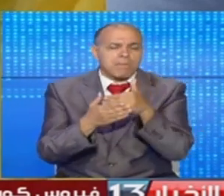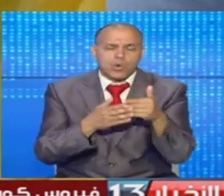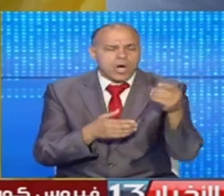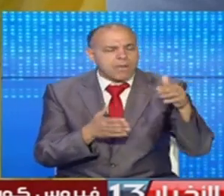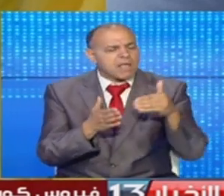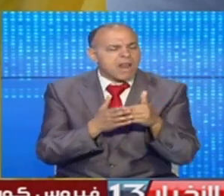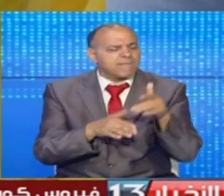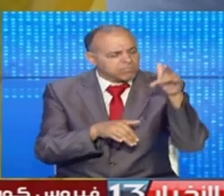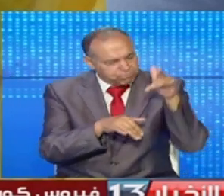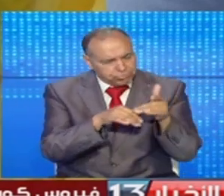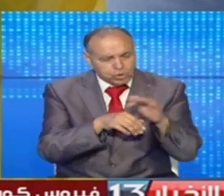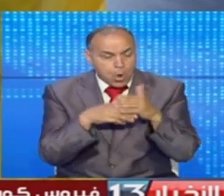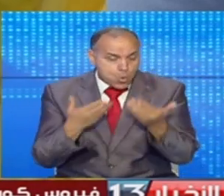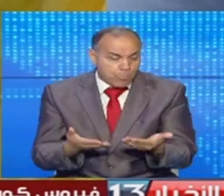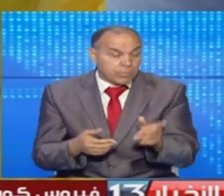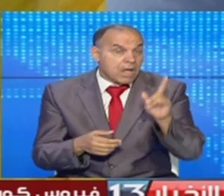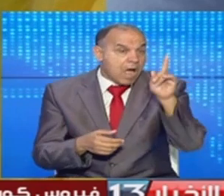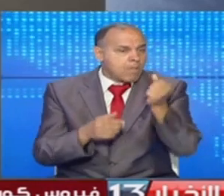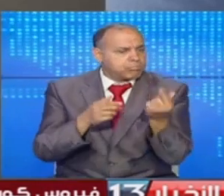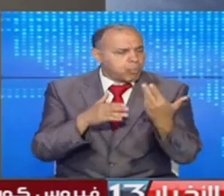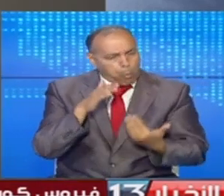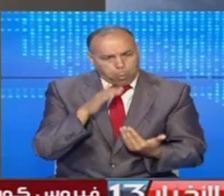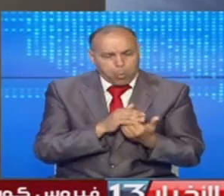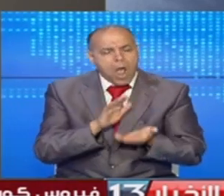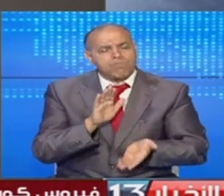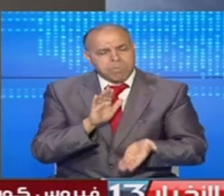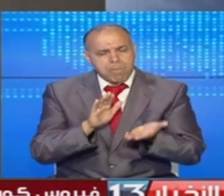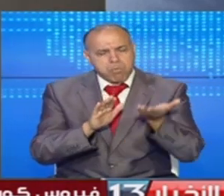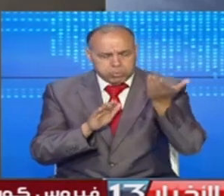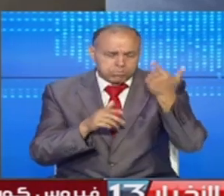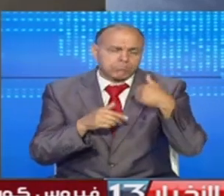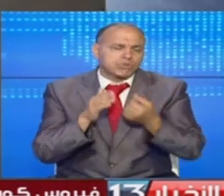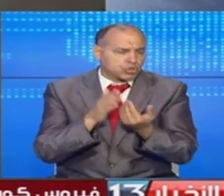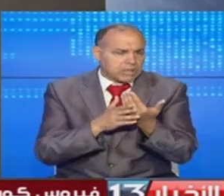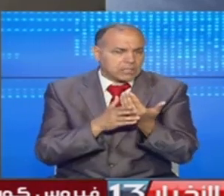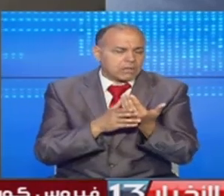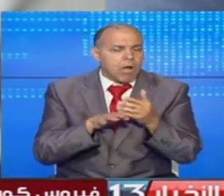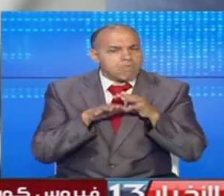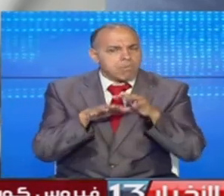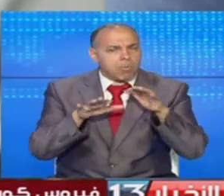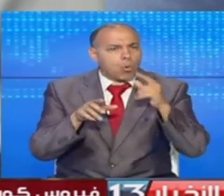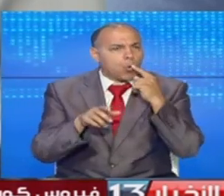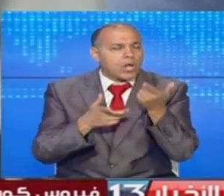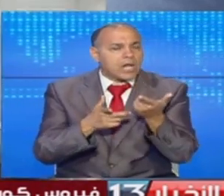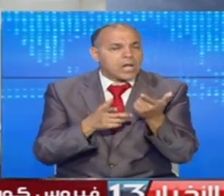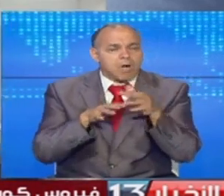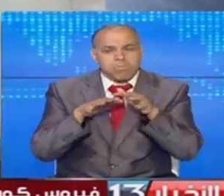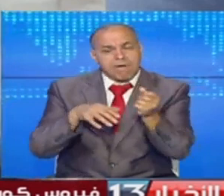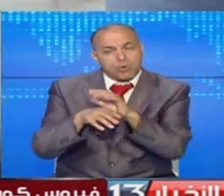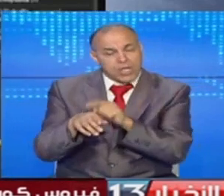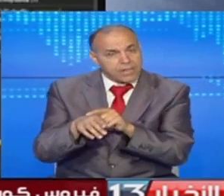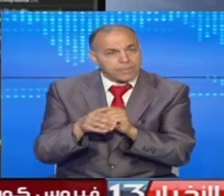و400 ألف إصابة إلى حد اليوم، والرقم سيشهد من دون شك صعودا شديدا في ضوء استمرار النسق المرتفع لانتشار